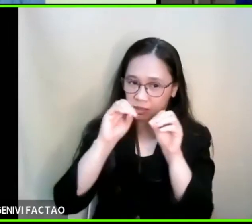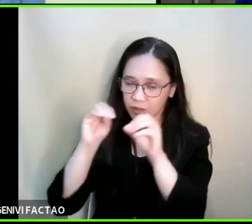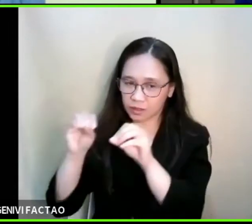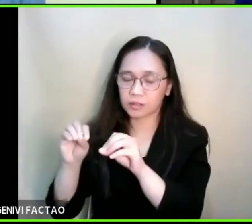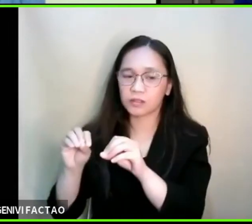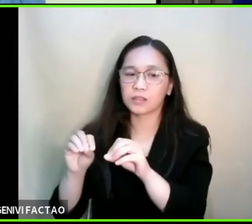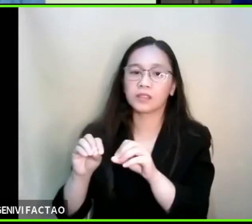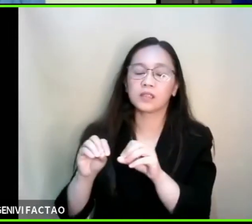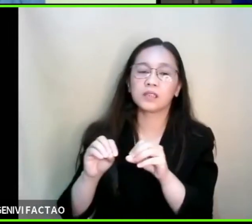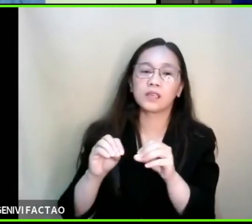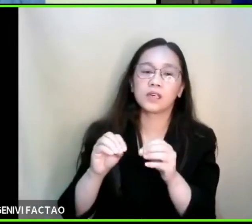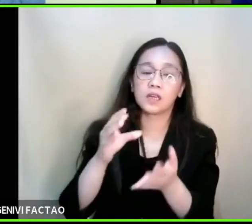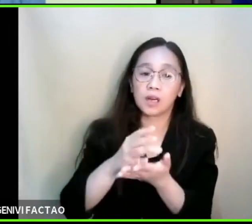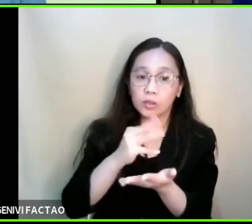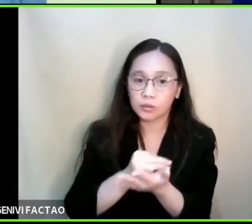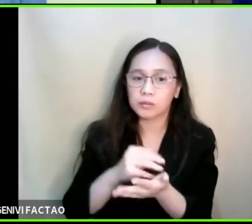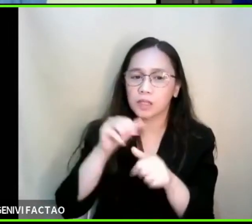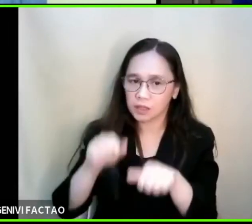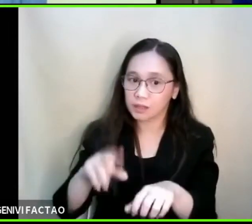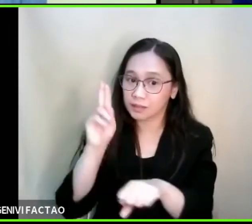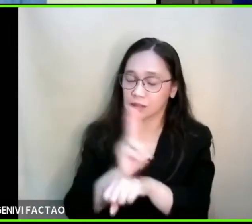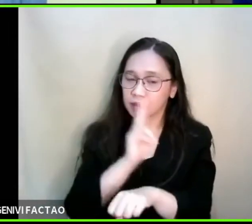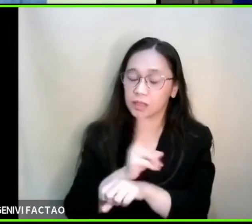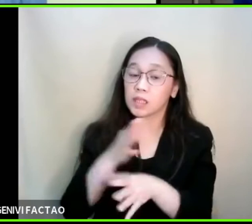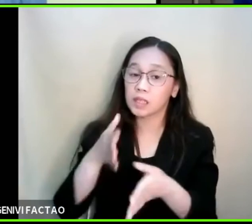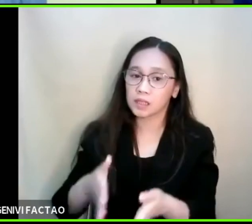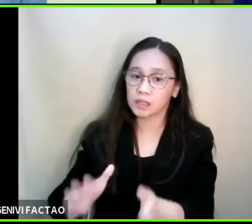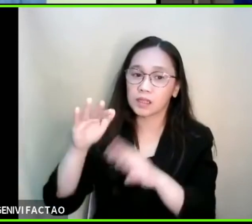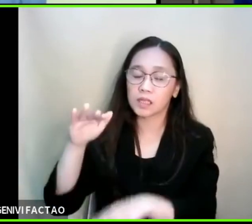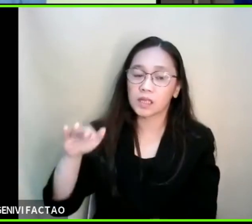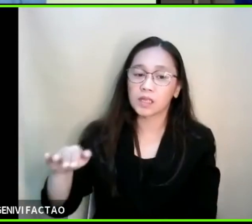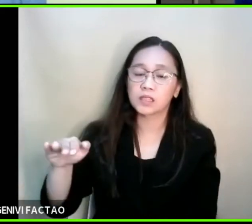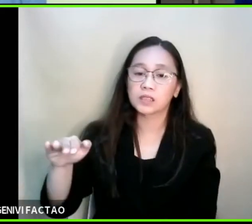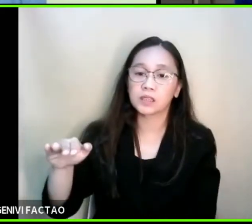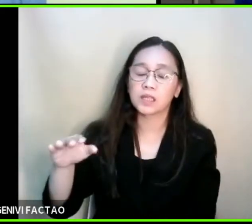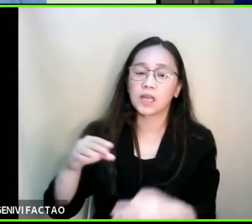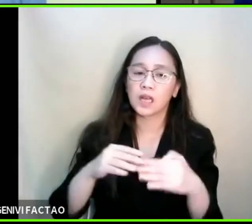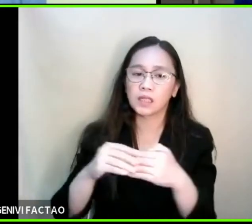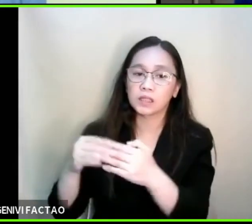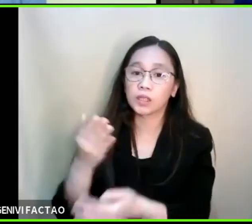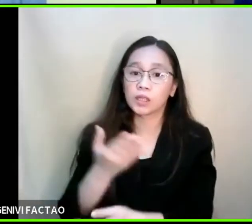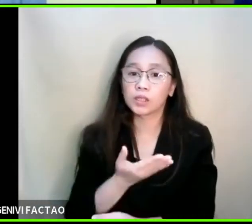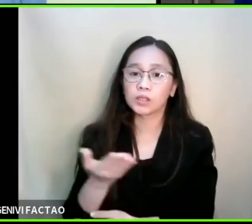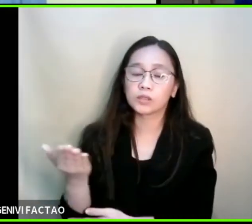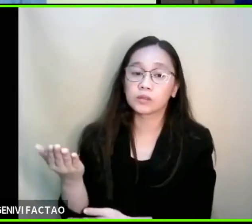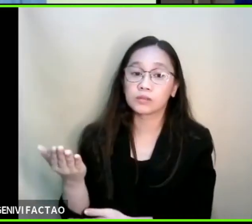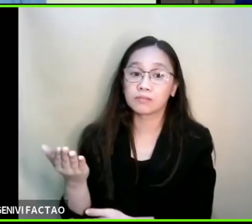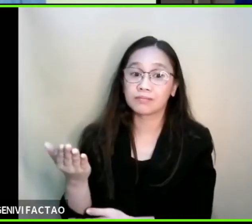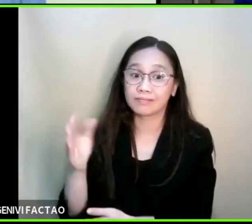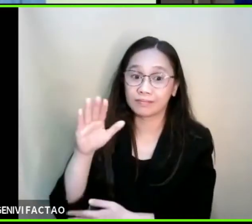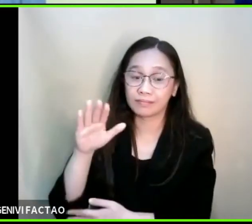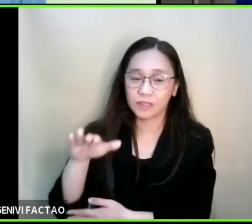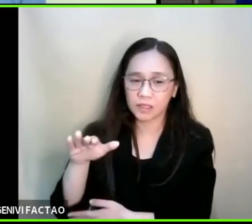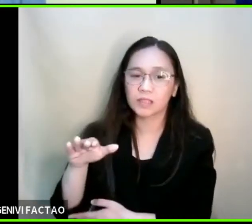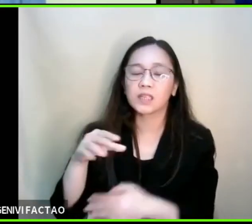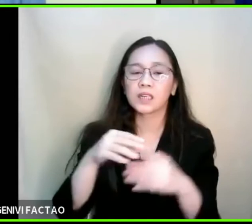pwedeng gamitin. But again, let your child lead you, no? It will be your child who will lead you kung ano yung interest